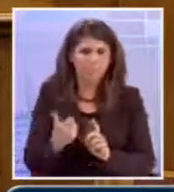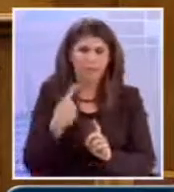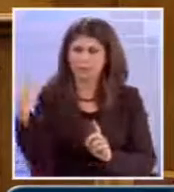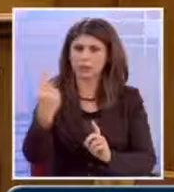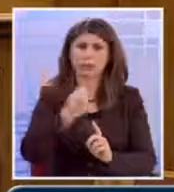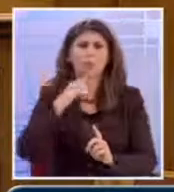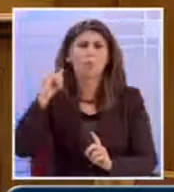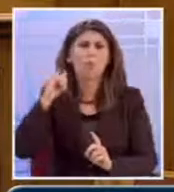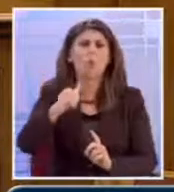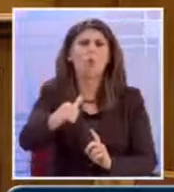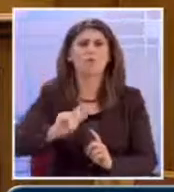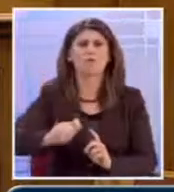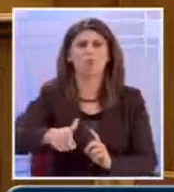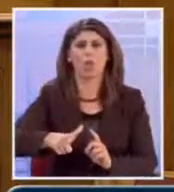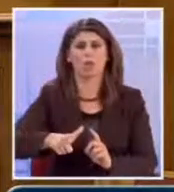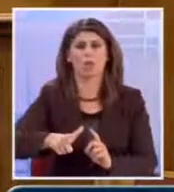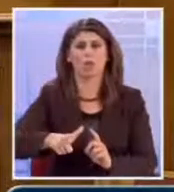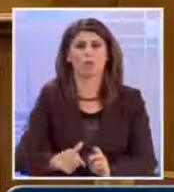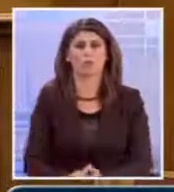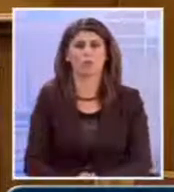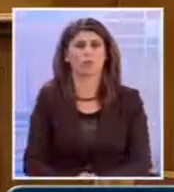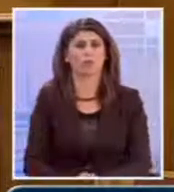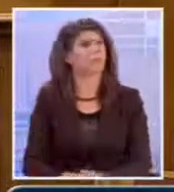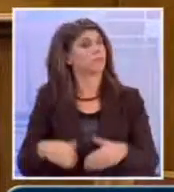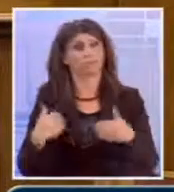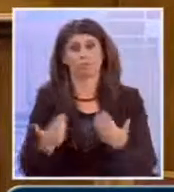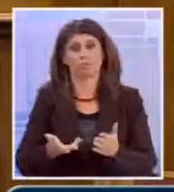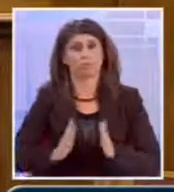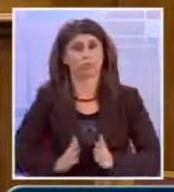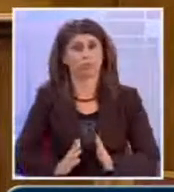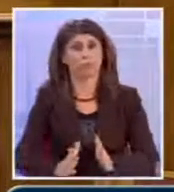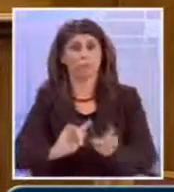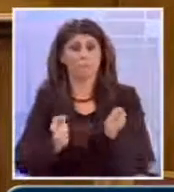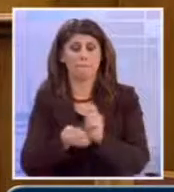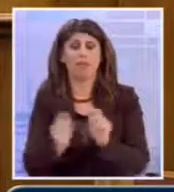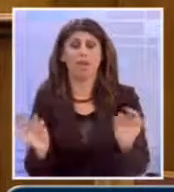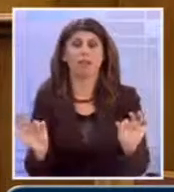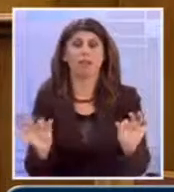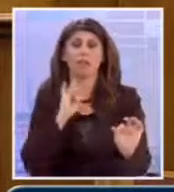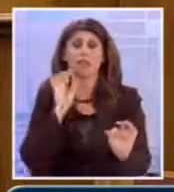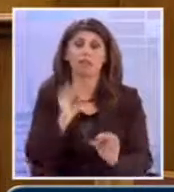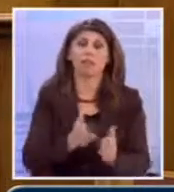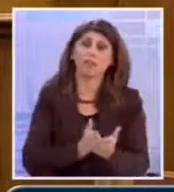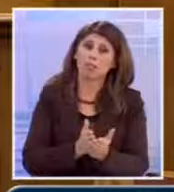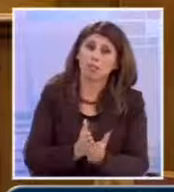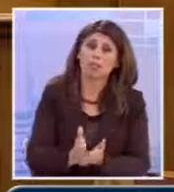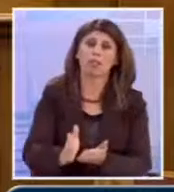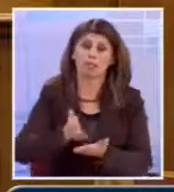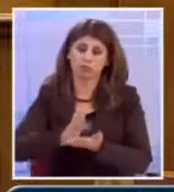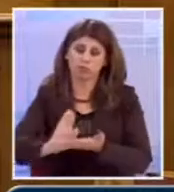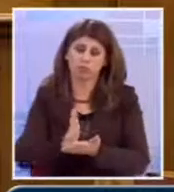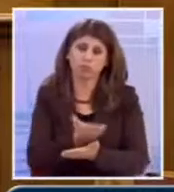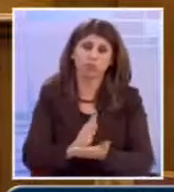συνθήκες μόνιμης φτώχειας. Δεν προώθησε μεταρρυθμίσεις που θα οδηγούσαν στο δίκαιο επιμερισμό των